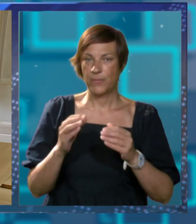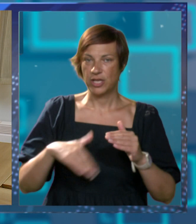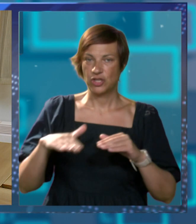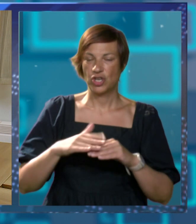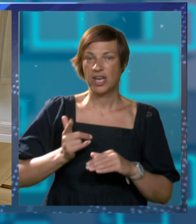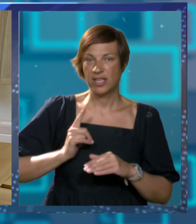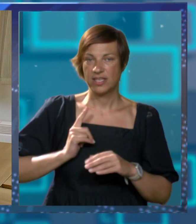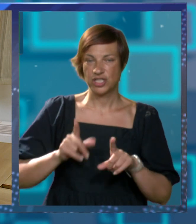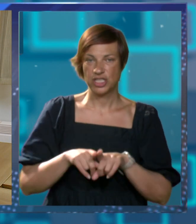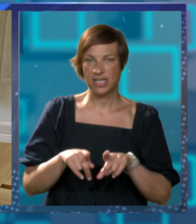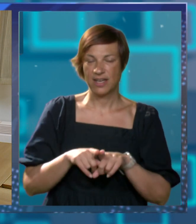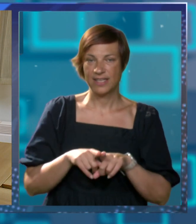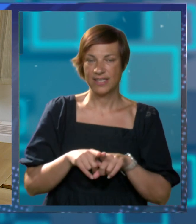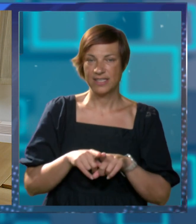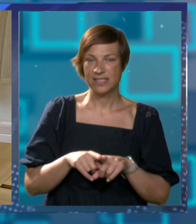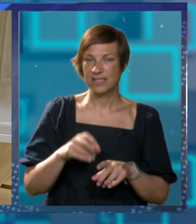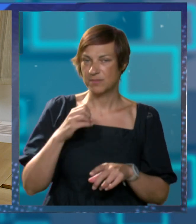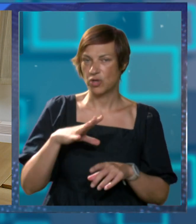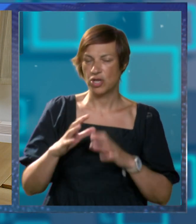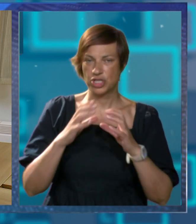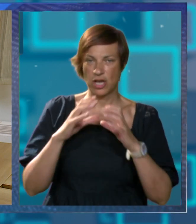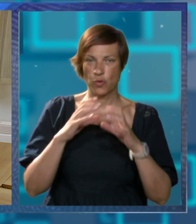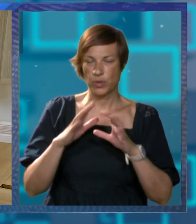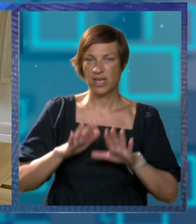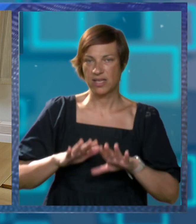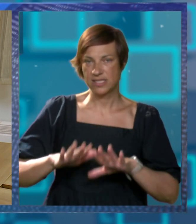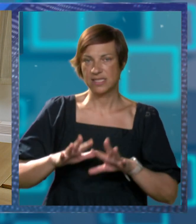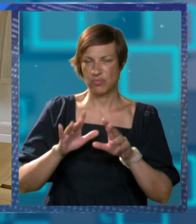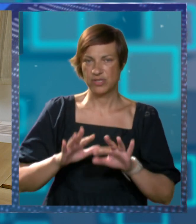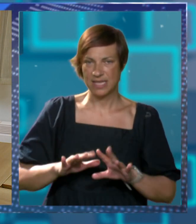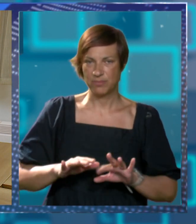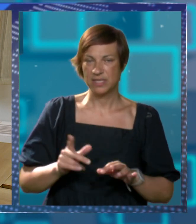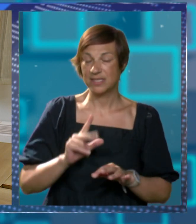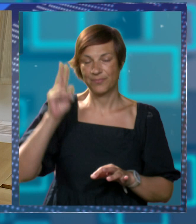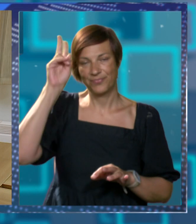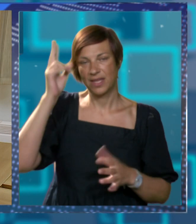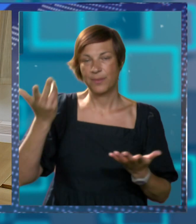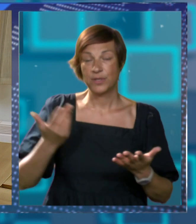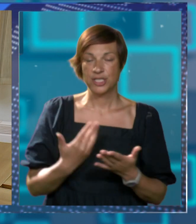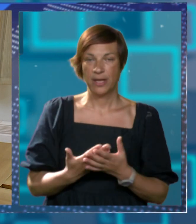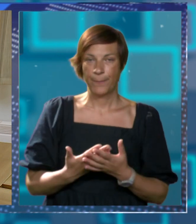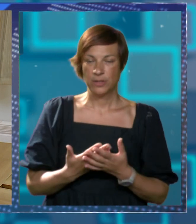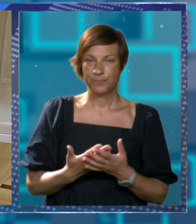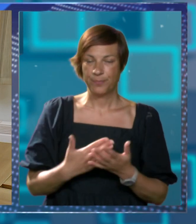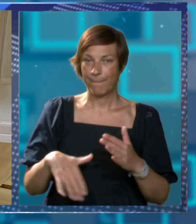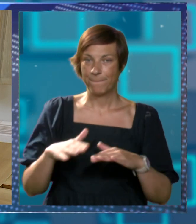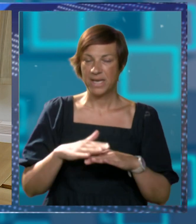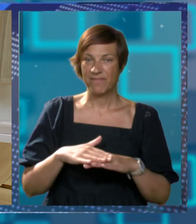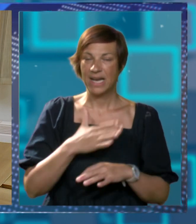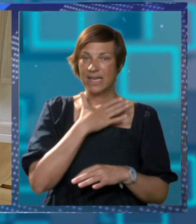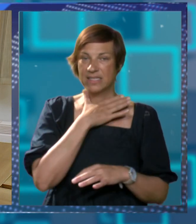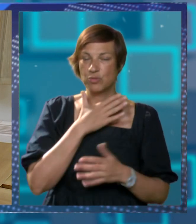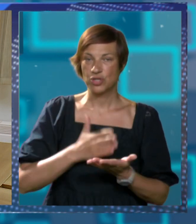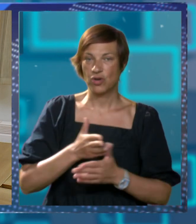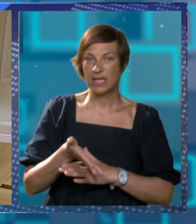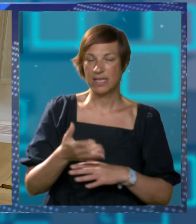dogradnje čeka, isto na neki način zbog loše komunikacije i sporosti malo i administracije, gdje ne možemo prevelika smo